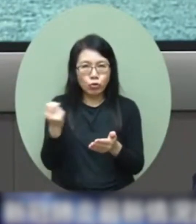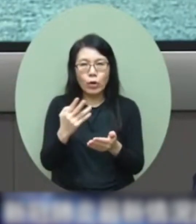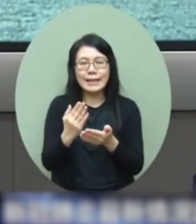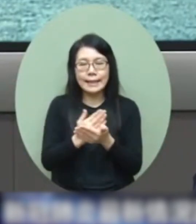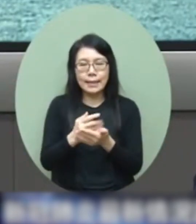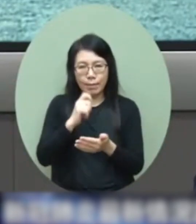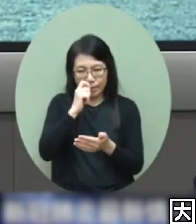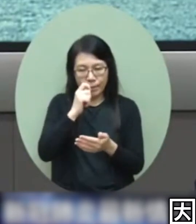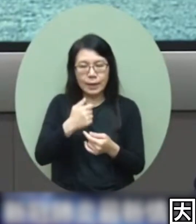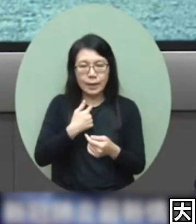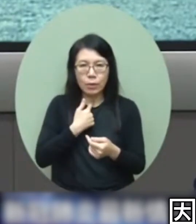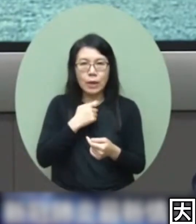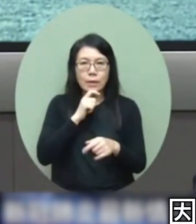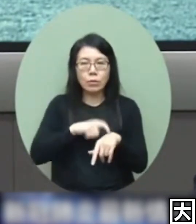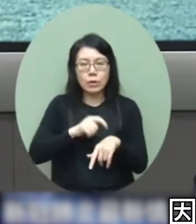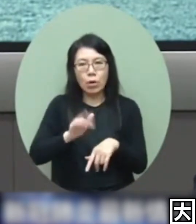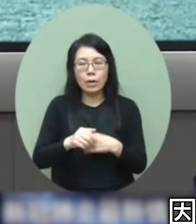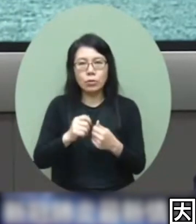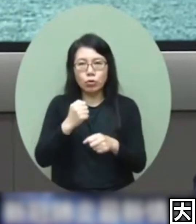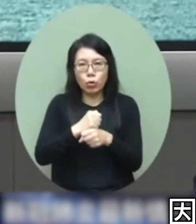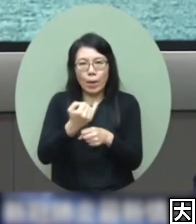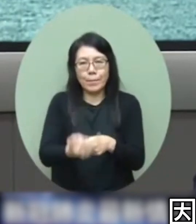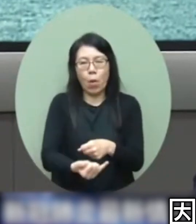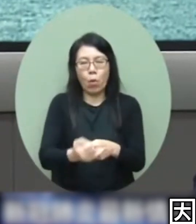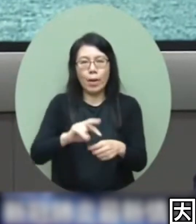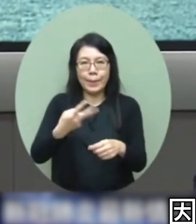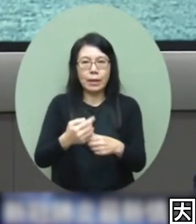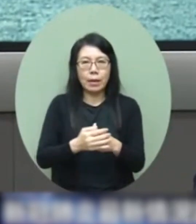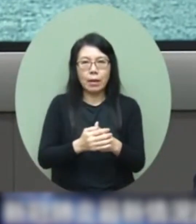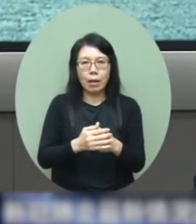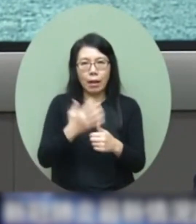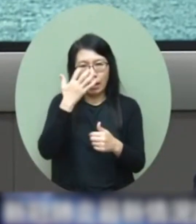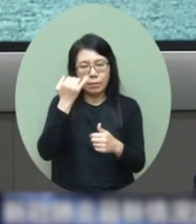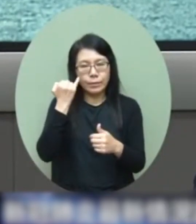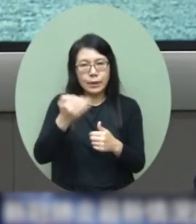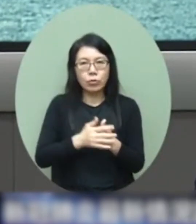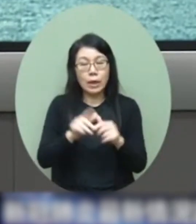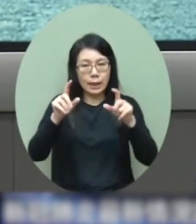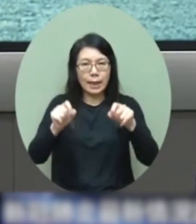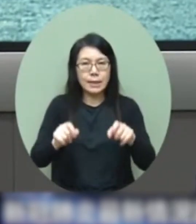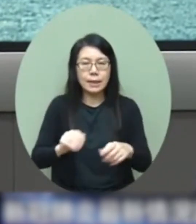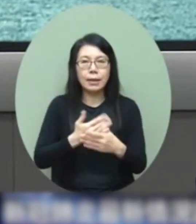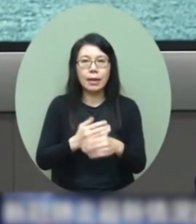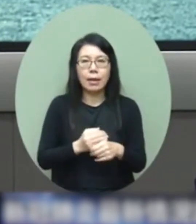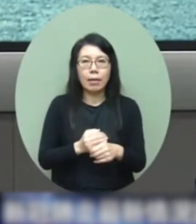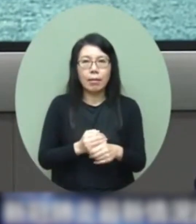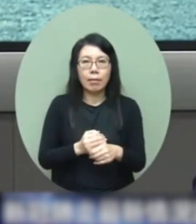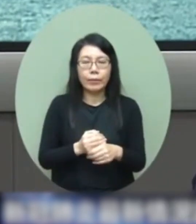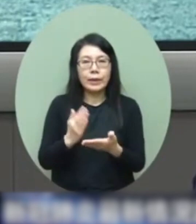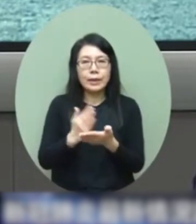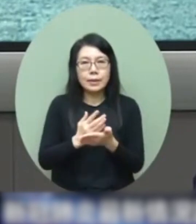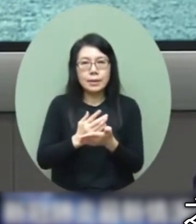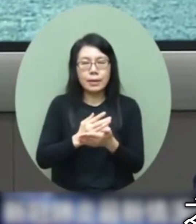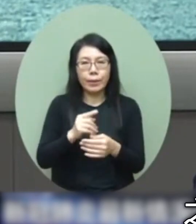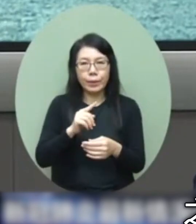多一個啦嚇，因為有時可能做嗰時又做得唔好咁解咯。咁呢個我諗，如果你解釋係因為做呢個測